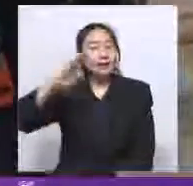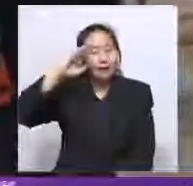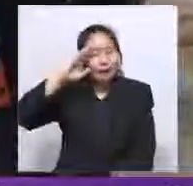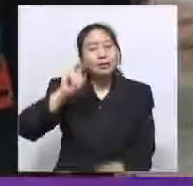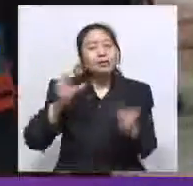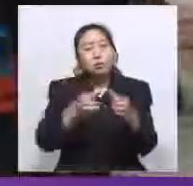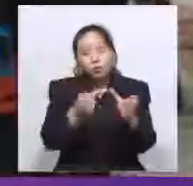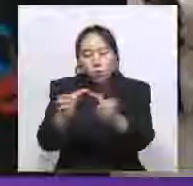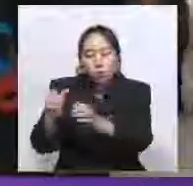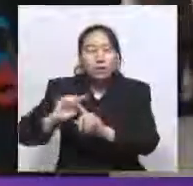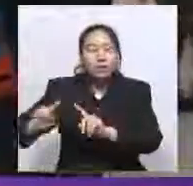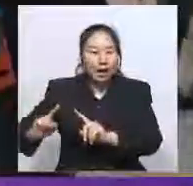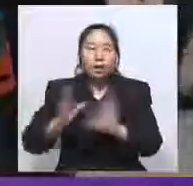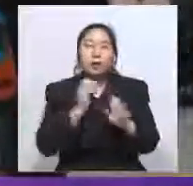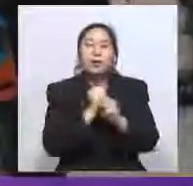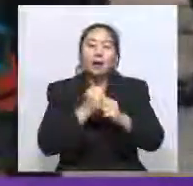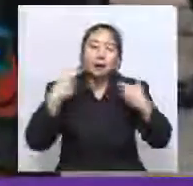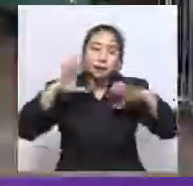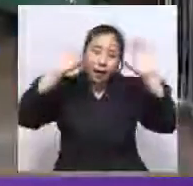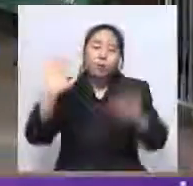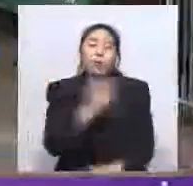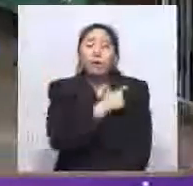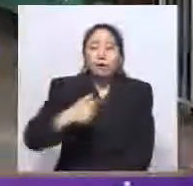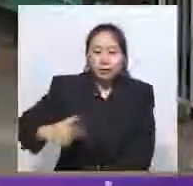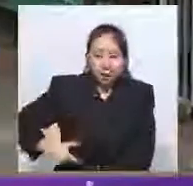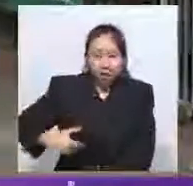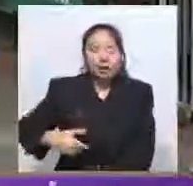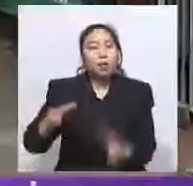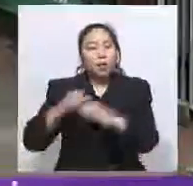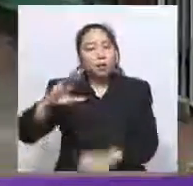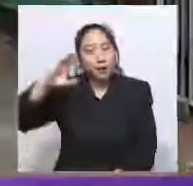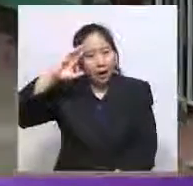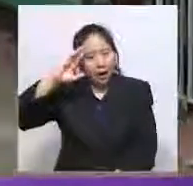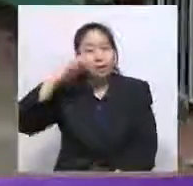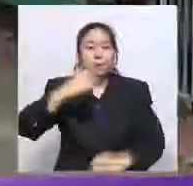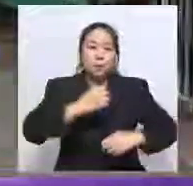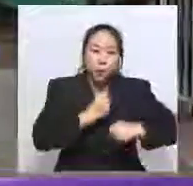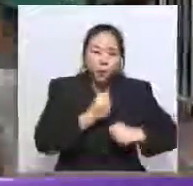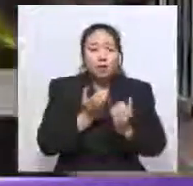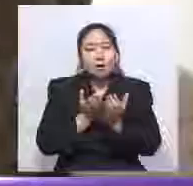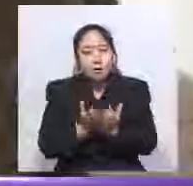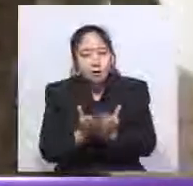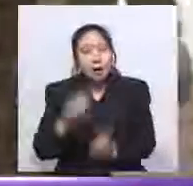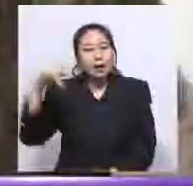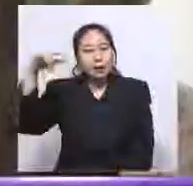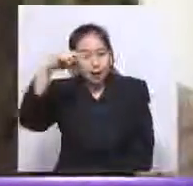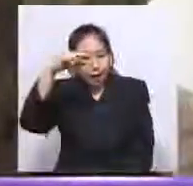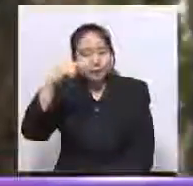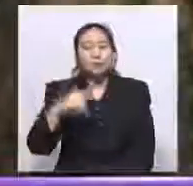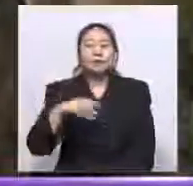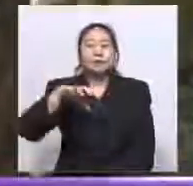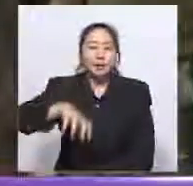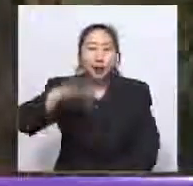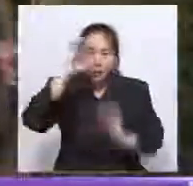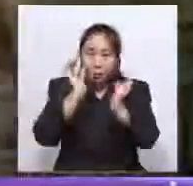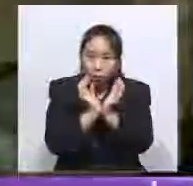าพระองค์แล้วก็ข้าราชบริพารหน่วยราชการในพระองค์รวมไปถึงกองบัญชาการกองทัพไทยกองทัพบกกองทัพเรือกองทัพอากาศสำนัก